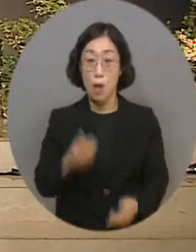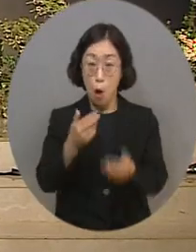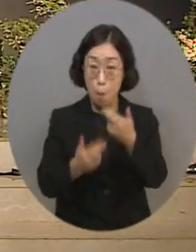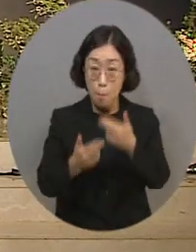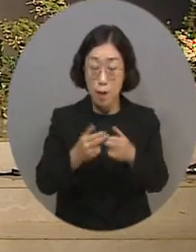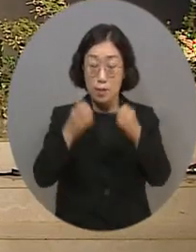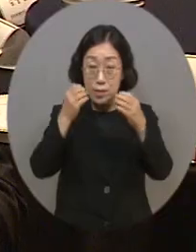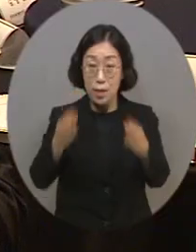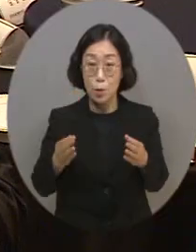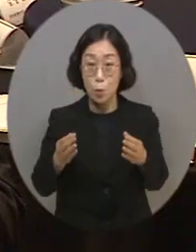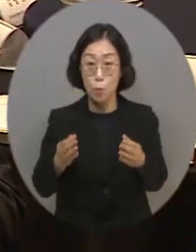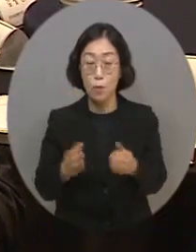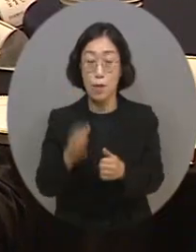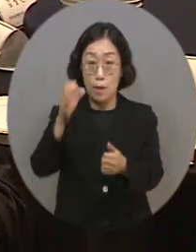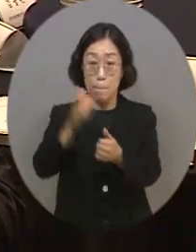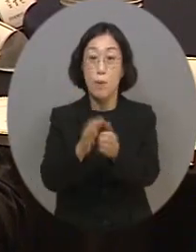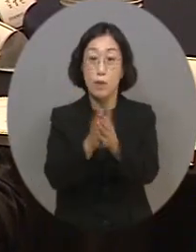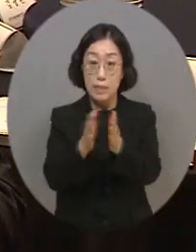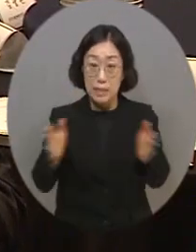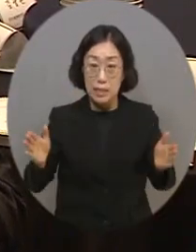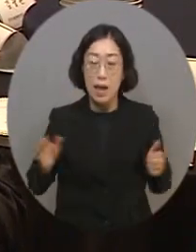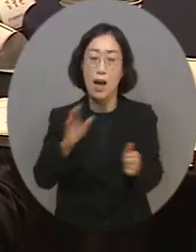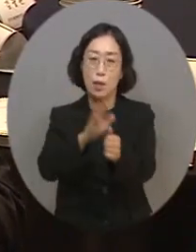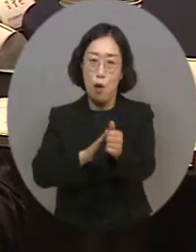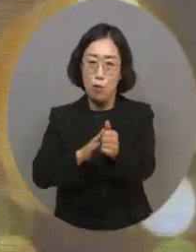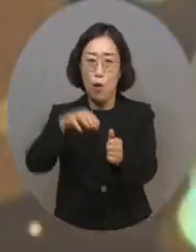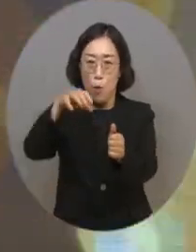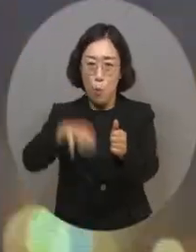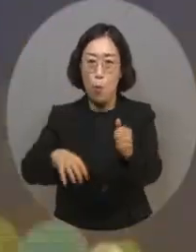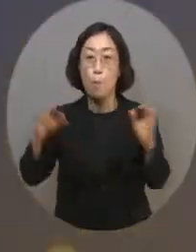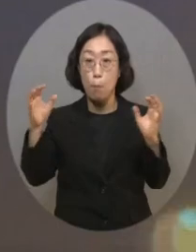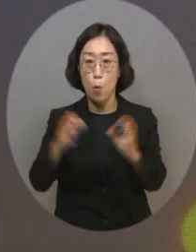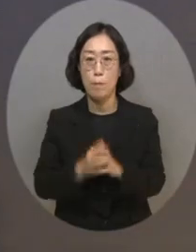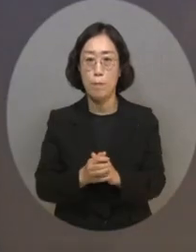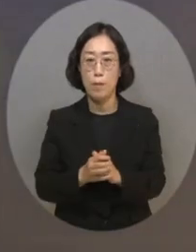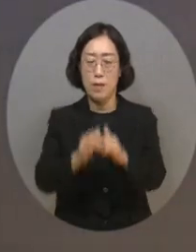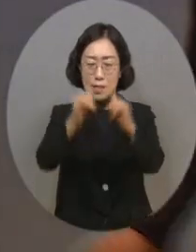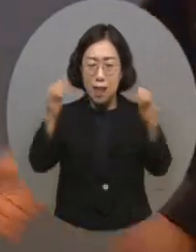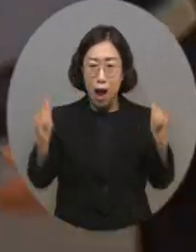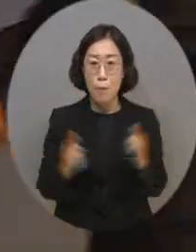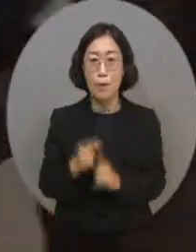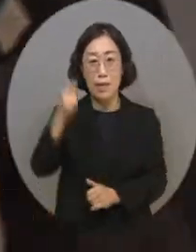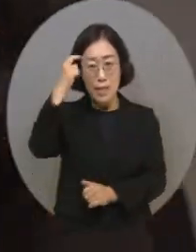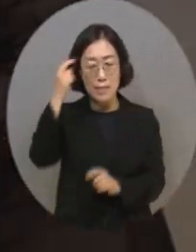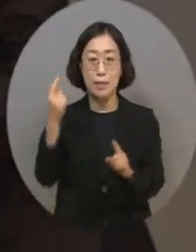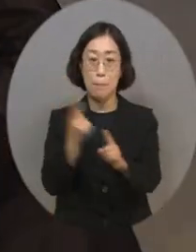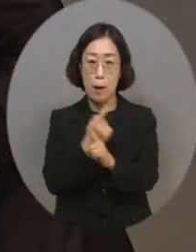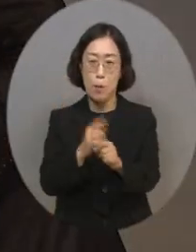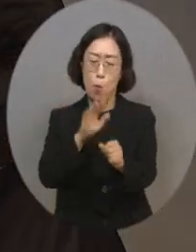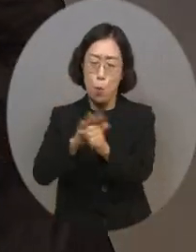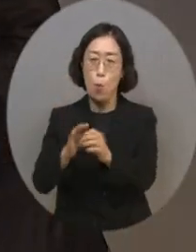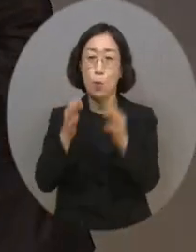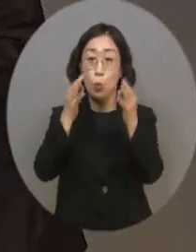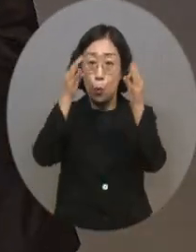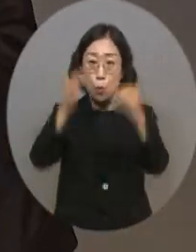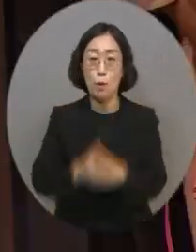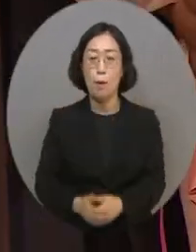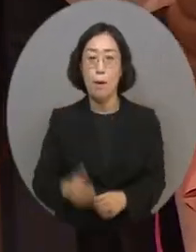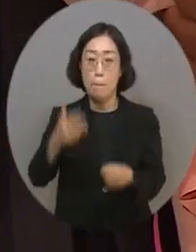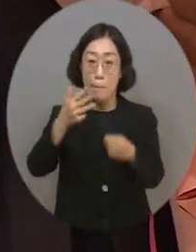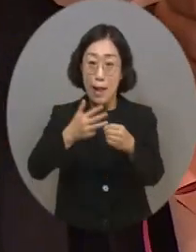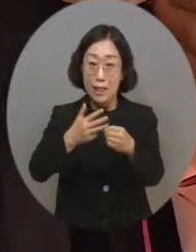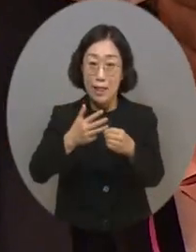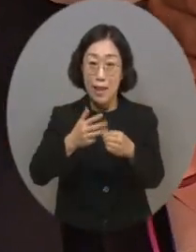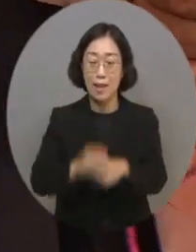한국지체장애인협회의 새로운 시작을 응원하는 자리, 그동안의 사회 전반에 대한 인식 개선의 업적을 남긴 제8대 김광한